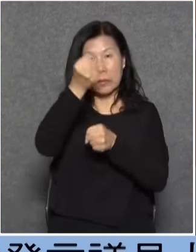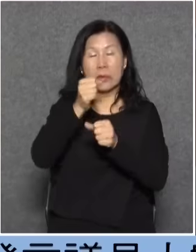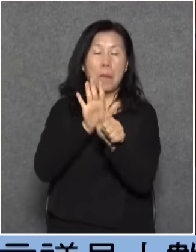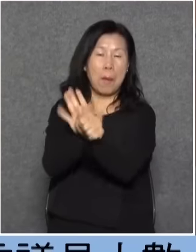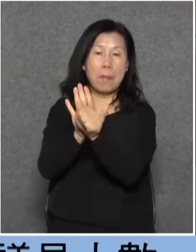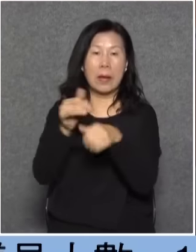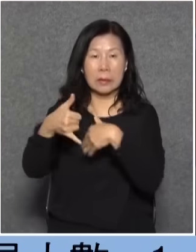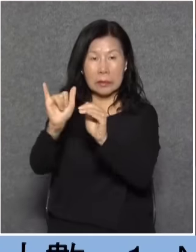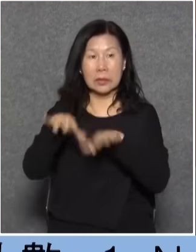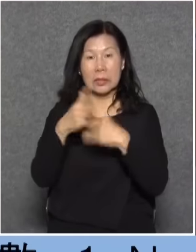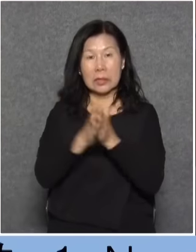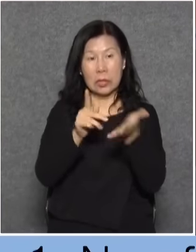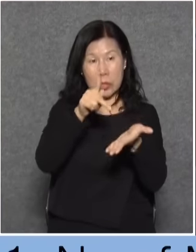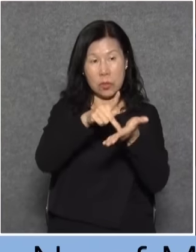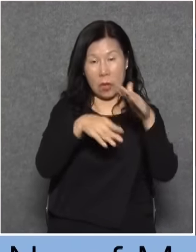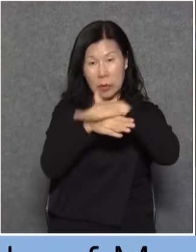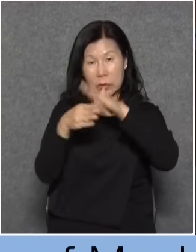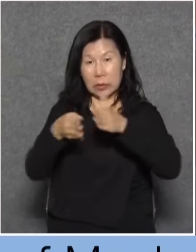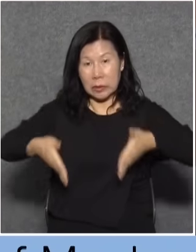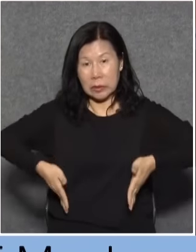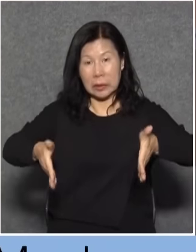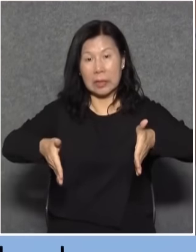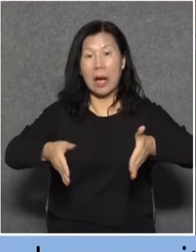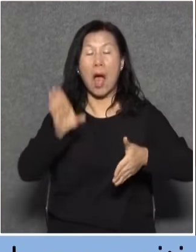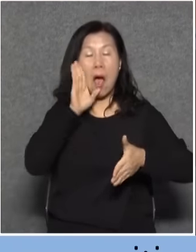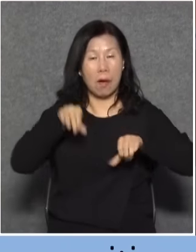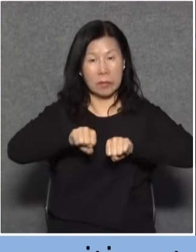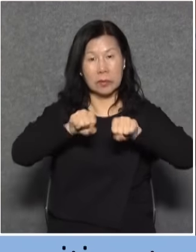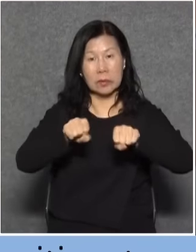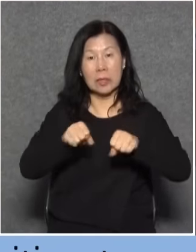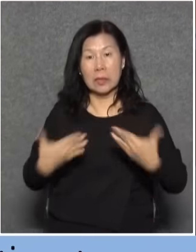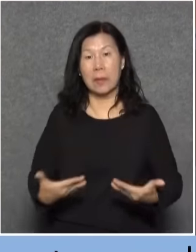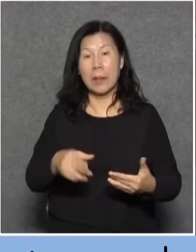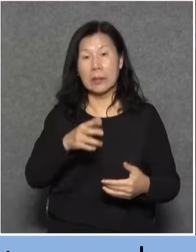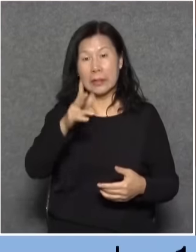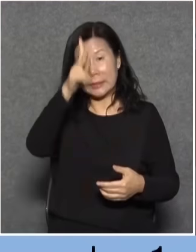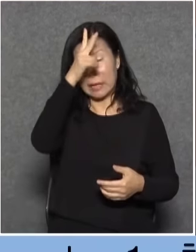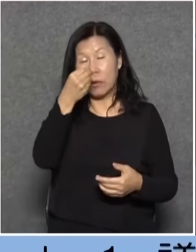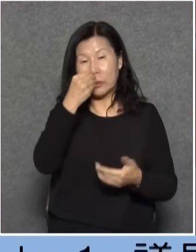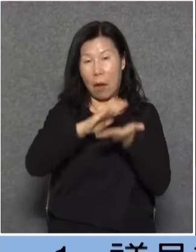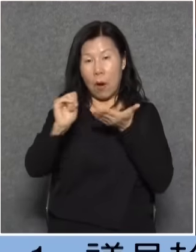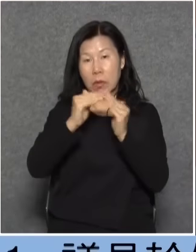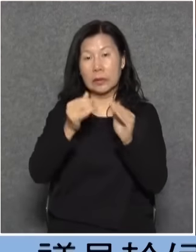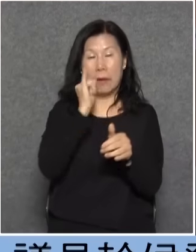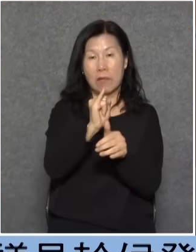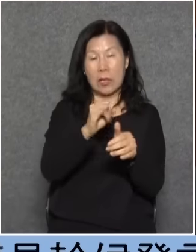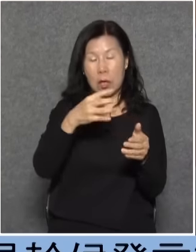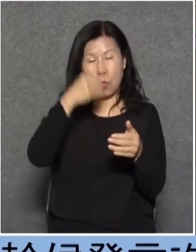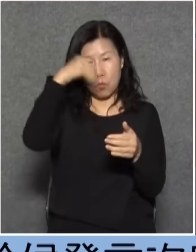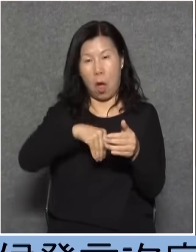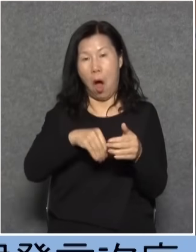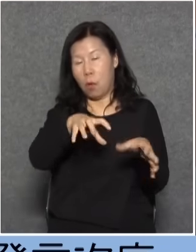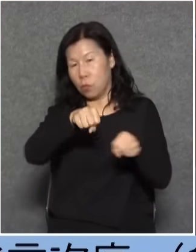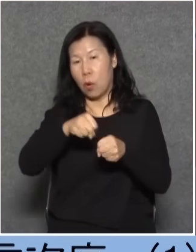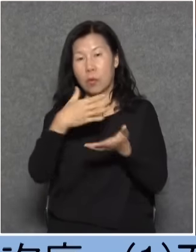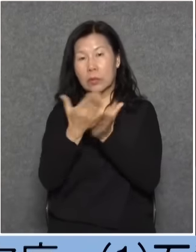无力承担商铺租金，而在街头摆卖的小贩动辄被食环署罚款和没收货品。在这